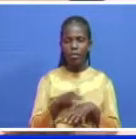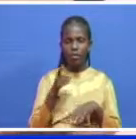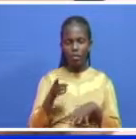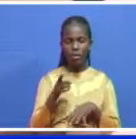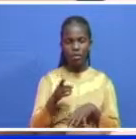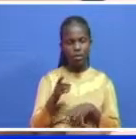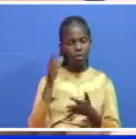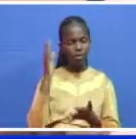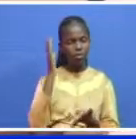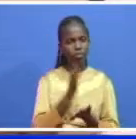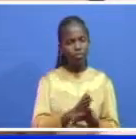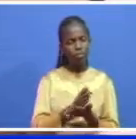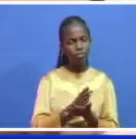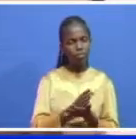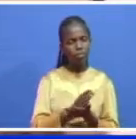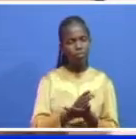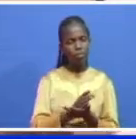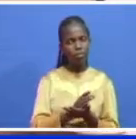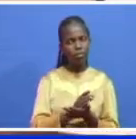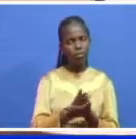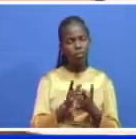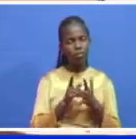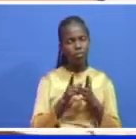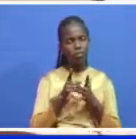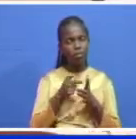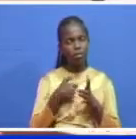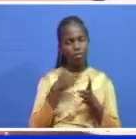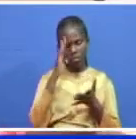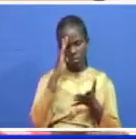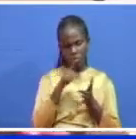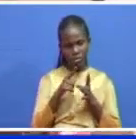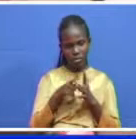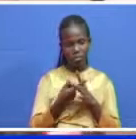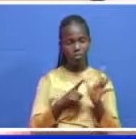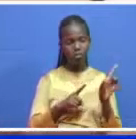wataonea wapi? Nafikiri tutaanza walking tourist